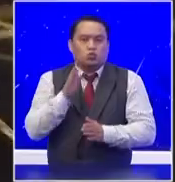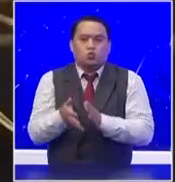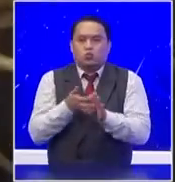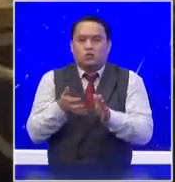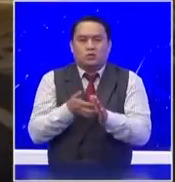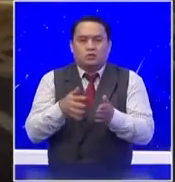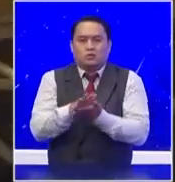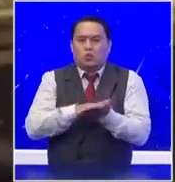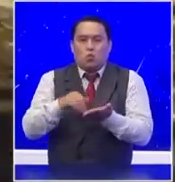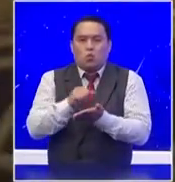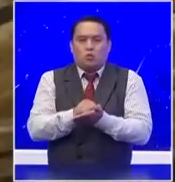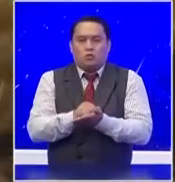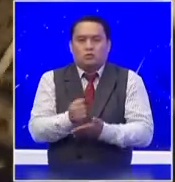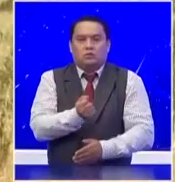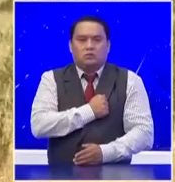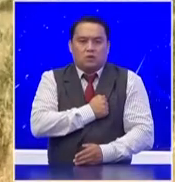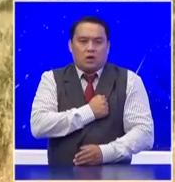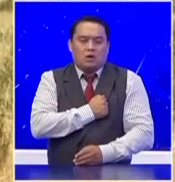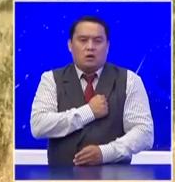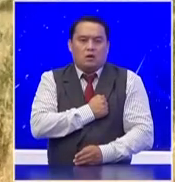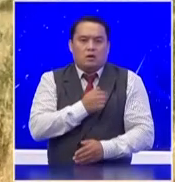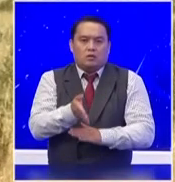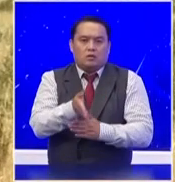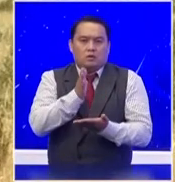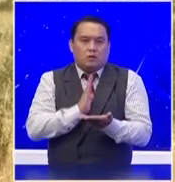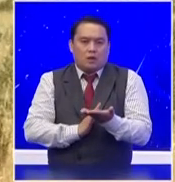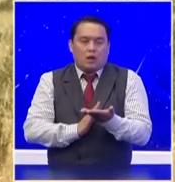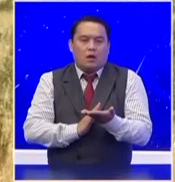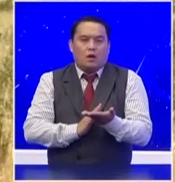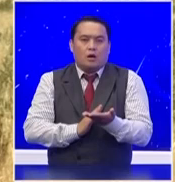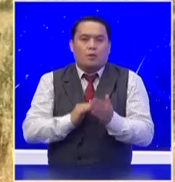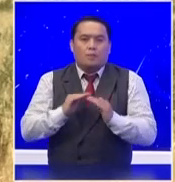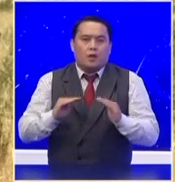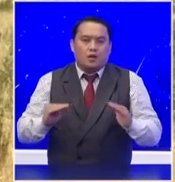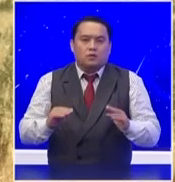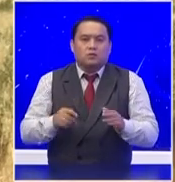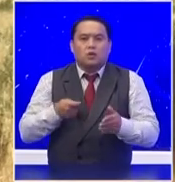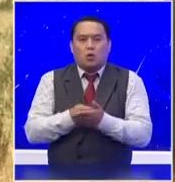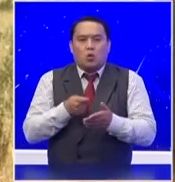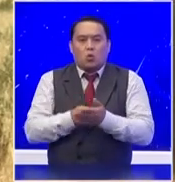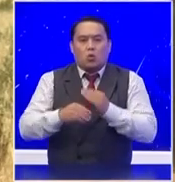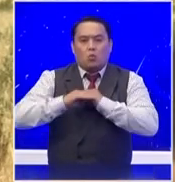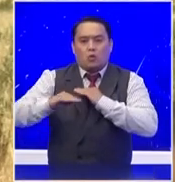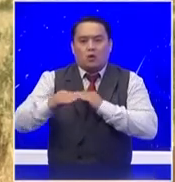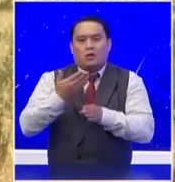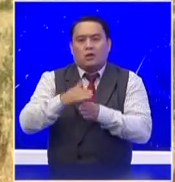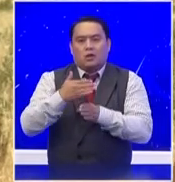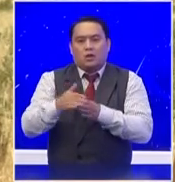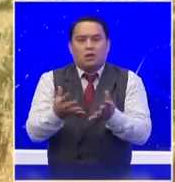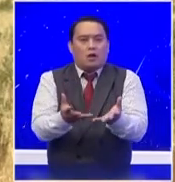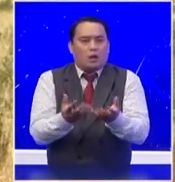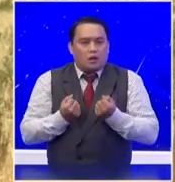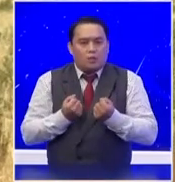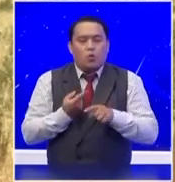кетті. Мына қараңыздаршы, мына обал ғой мына. Мына нан ғой мына. Осымен балашаған асырап отырмыз. Осы полян егу үшін кредит алдық мысалы.